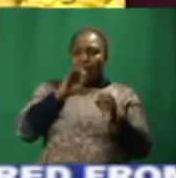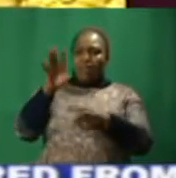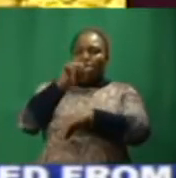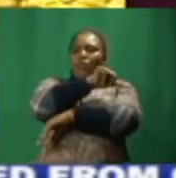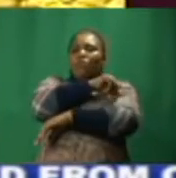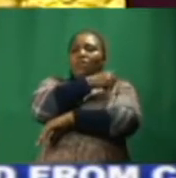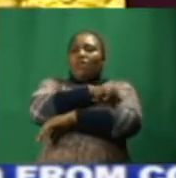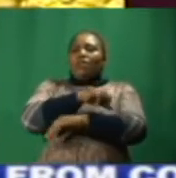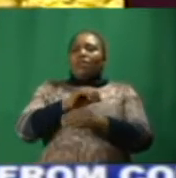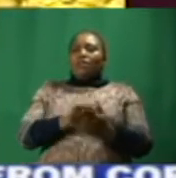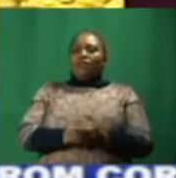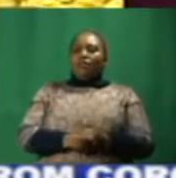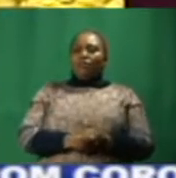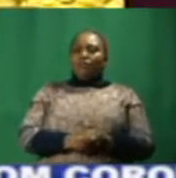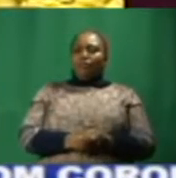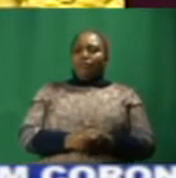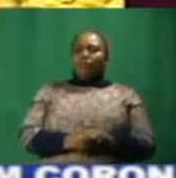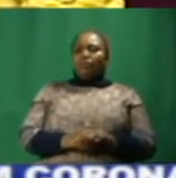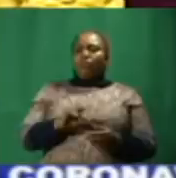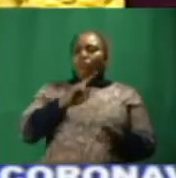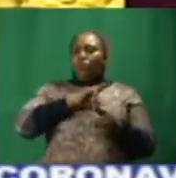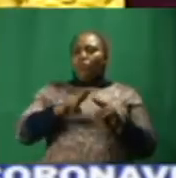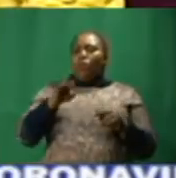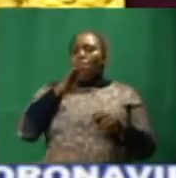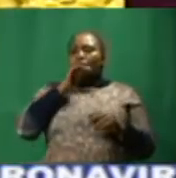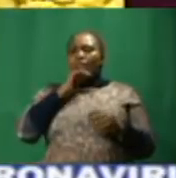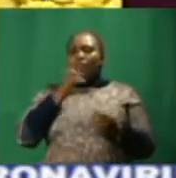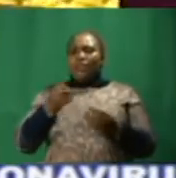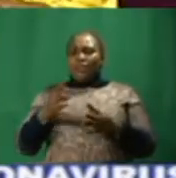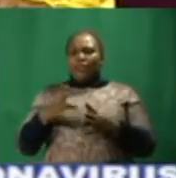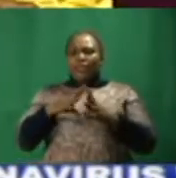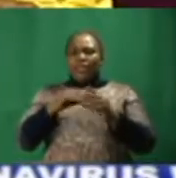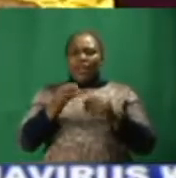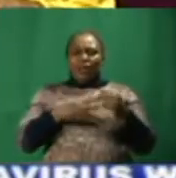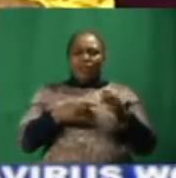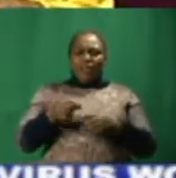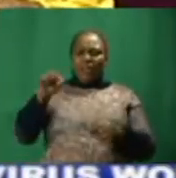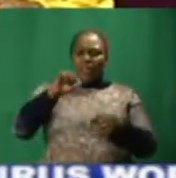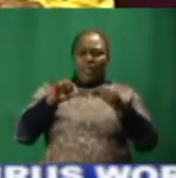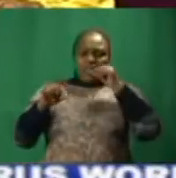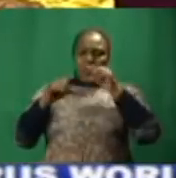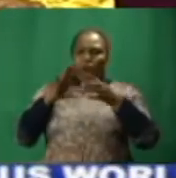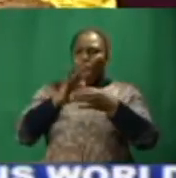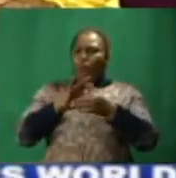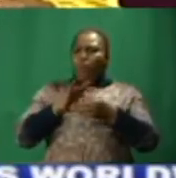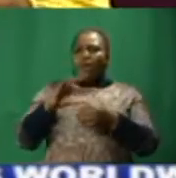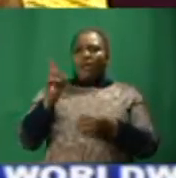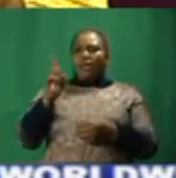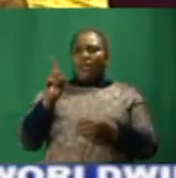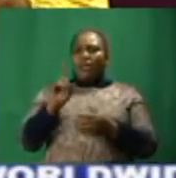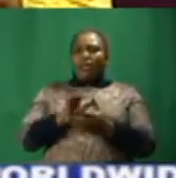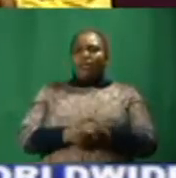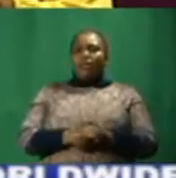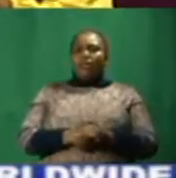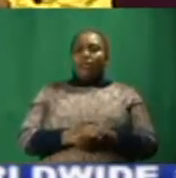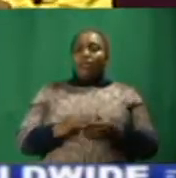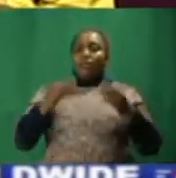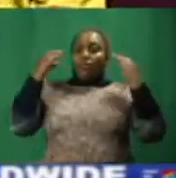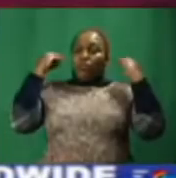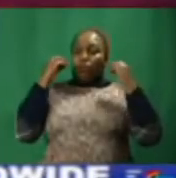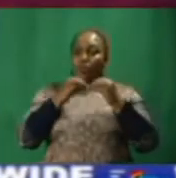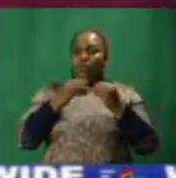ngingabe selothi hayi ngidambuka ngimnathise lokho lenginako ekhaya ngaleso sikhathi kuloku wena ndlondlo ukuthi uchazele dokotela ukuthi